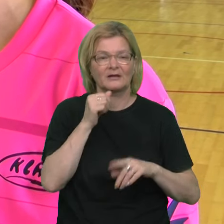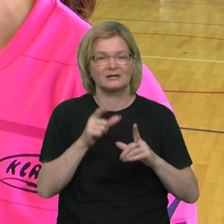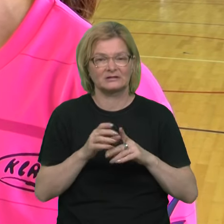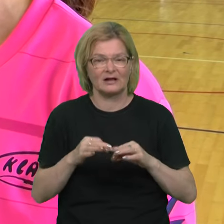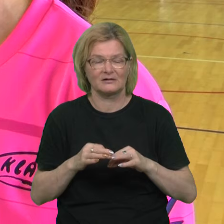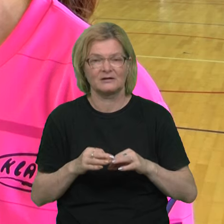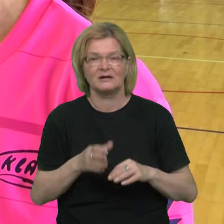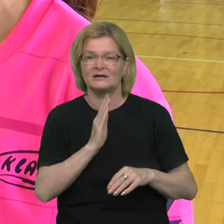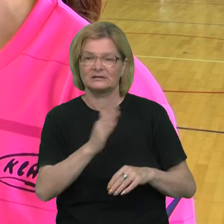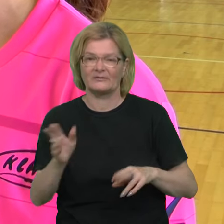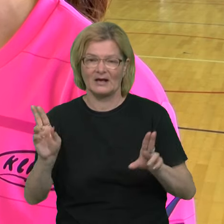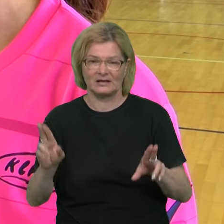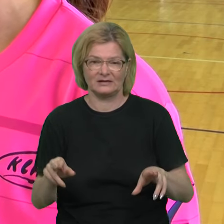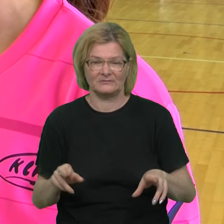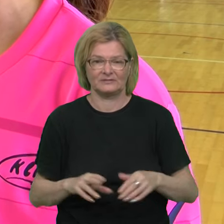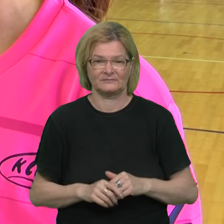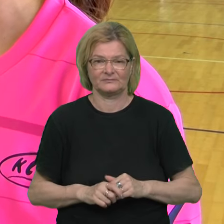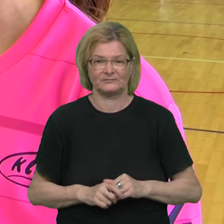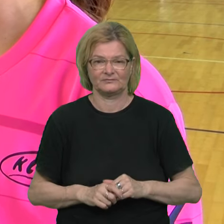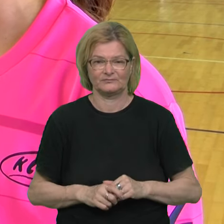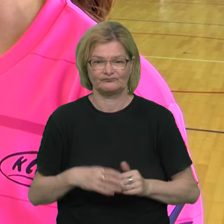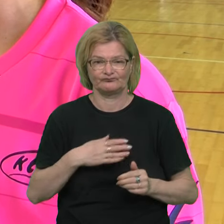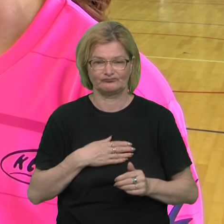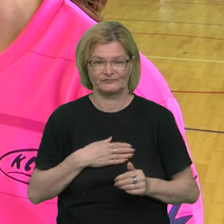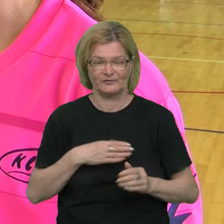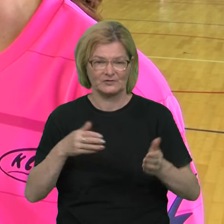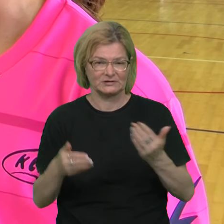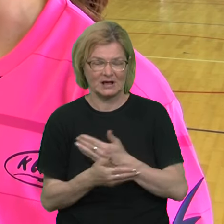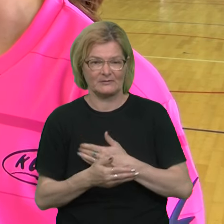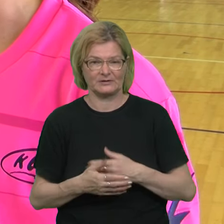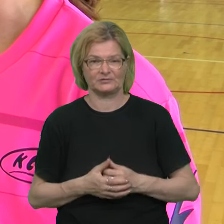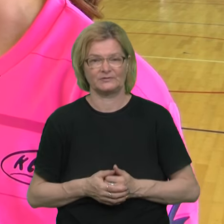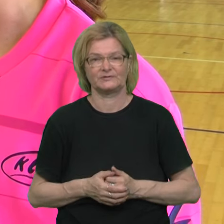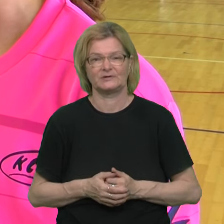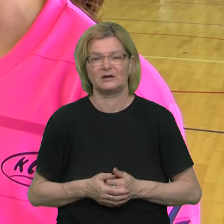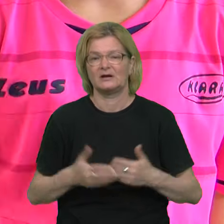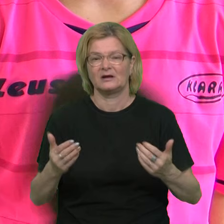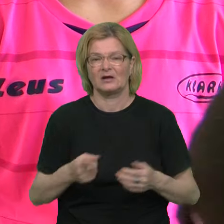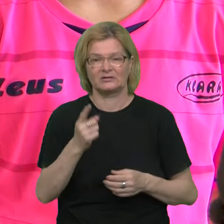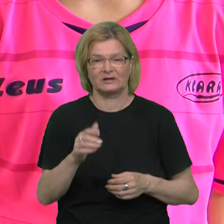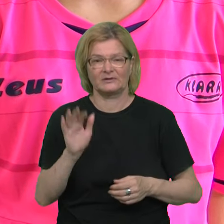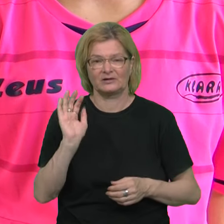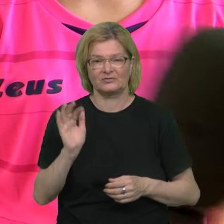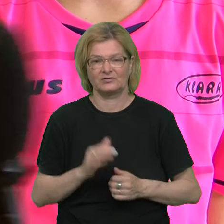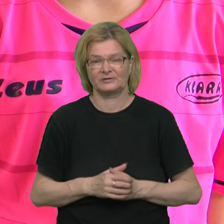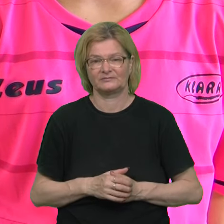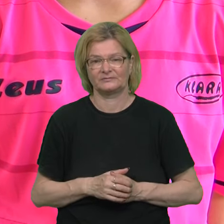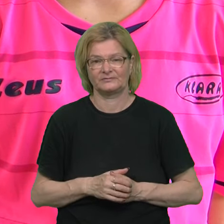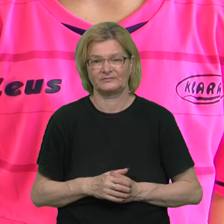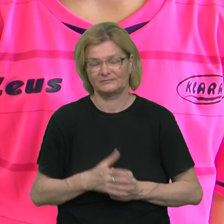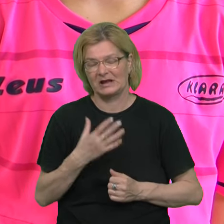više i da svaki ima svoju zamjenu na svojoj poziciji. Kako je tebi na